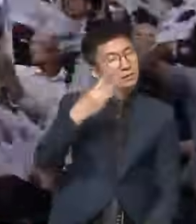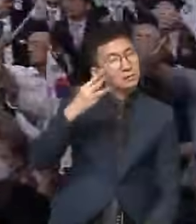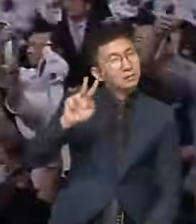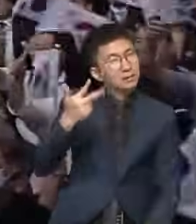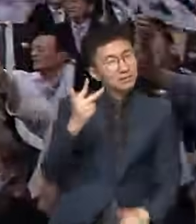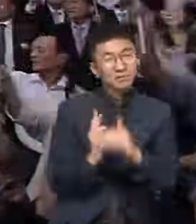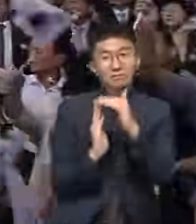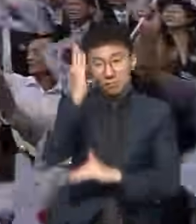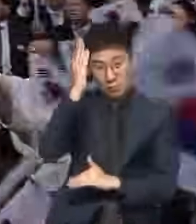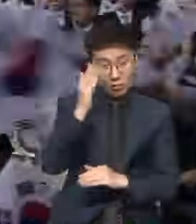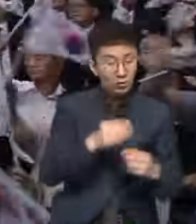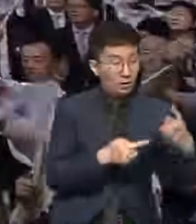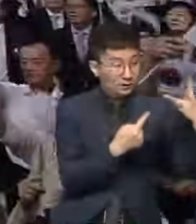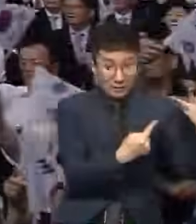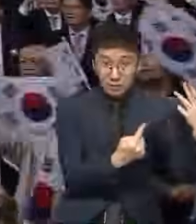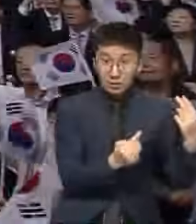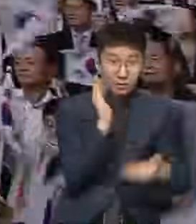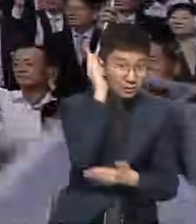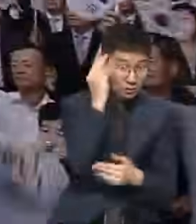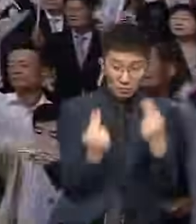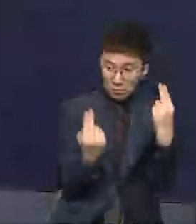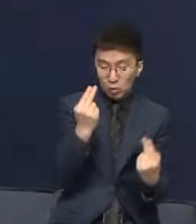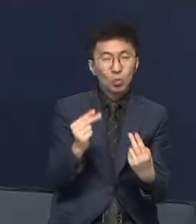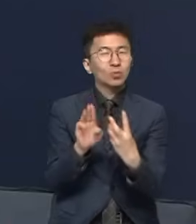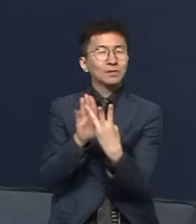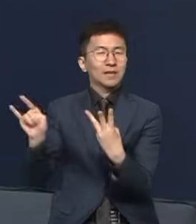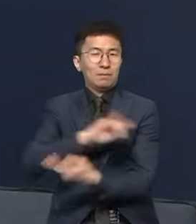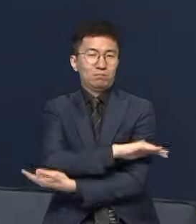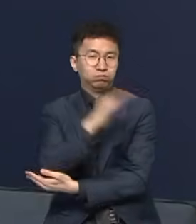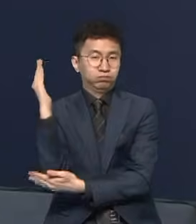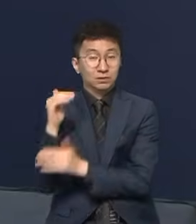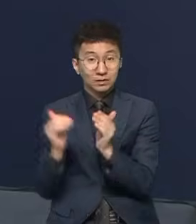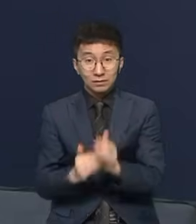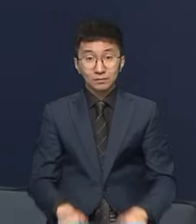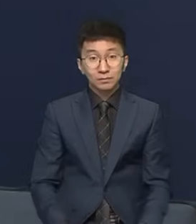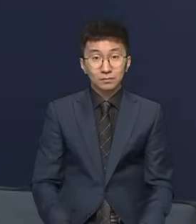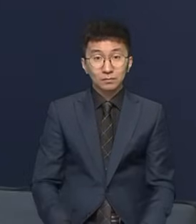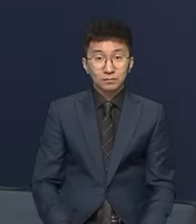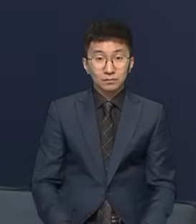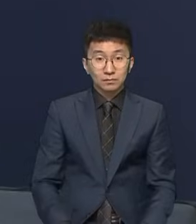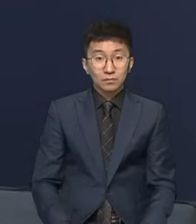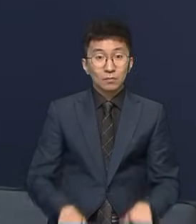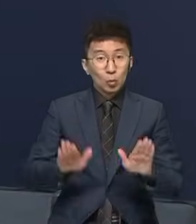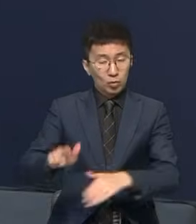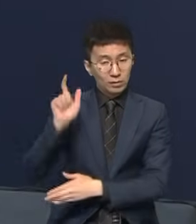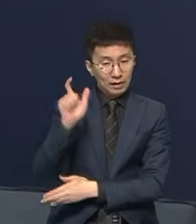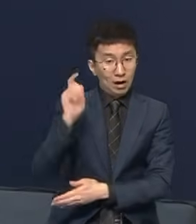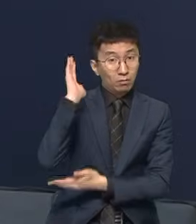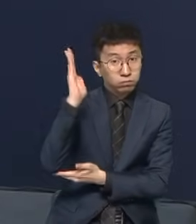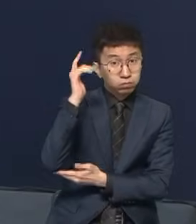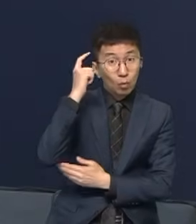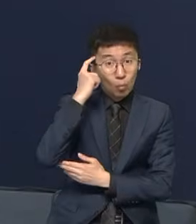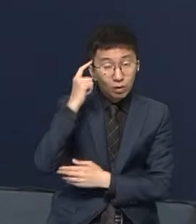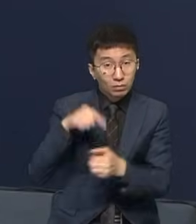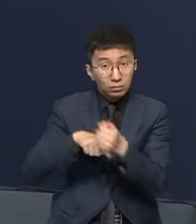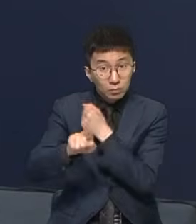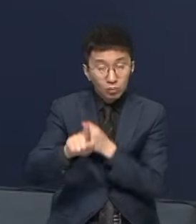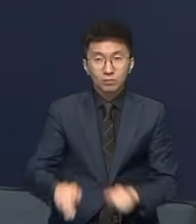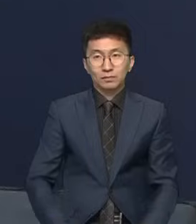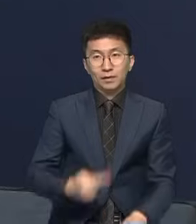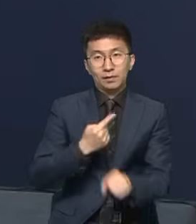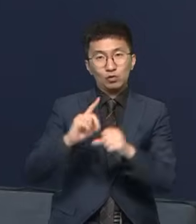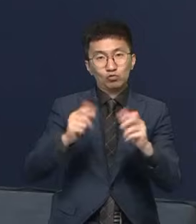기념사의 3배에 가까웠습니다. 윤 대통령이 광복절 경축사에 상대적으로 강한 메시지를 담은 건 내년